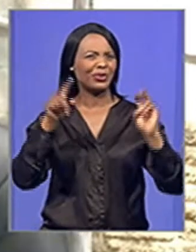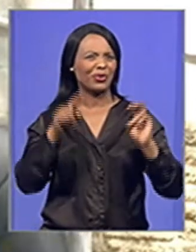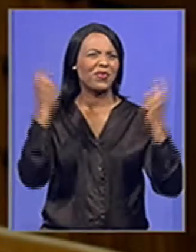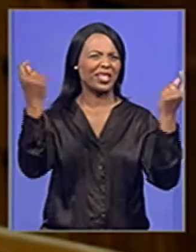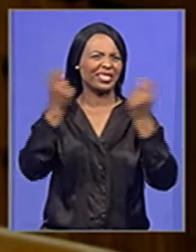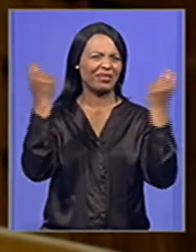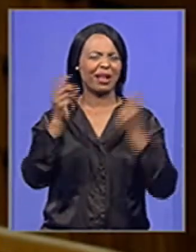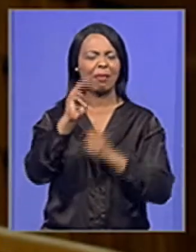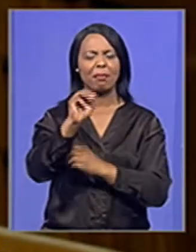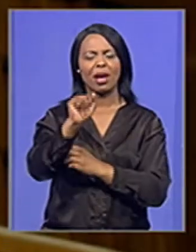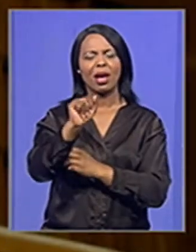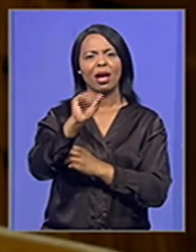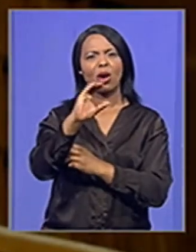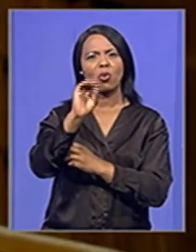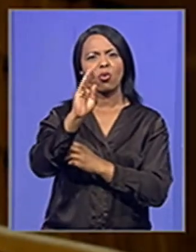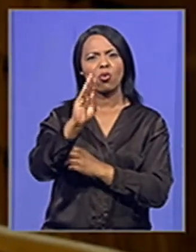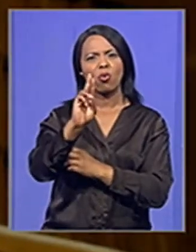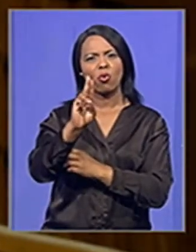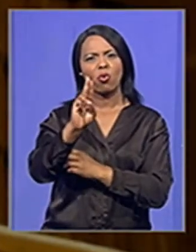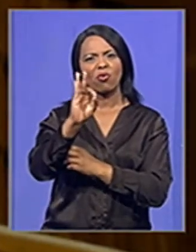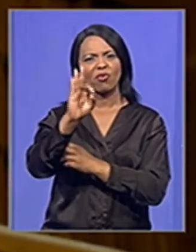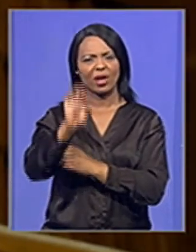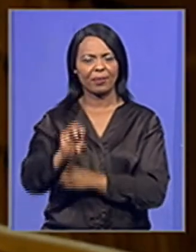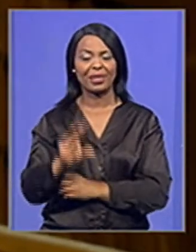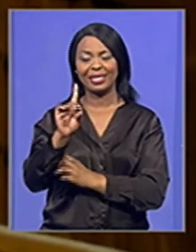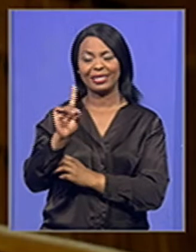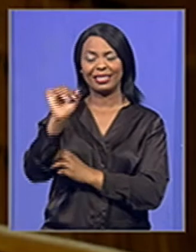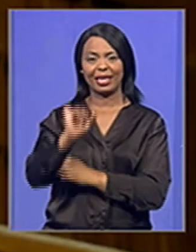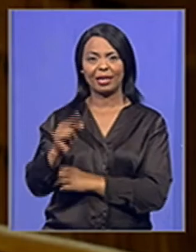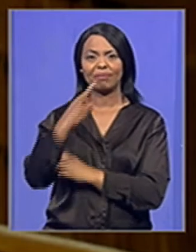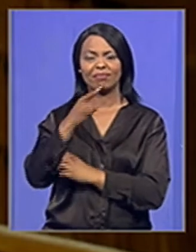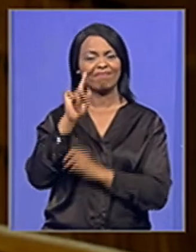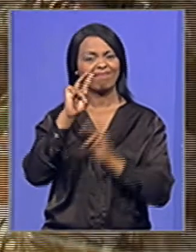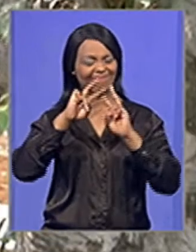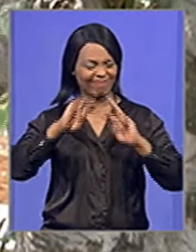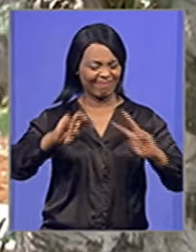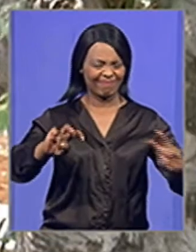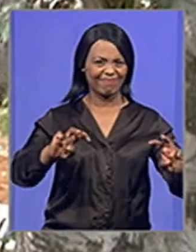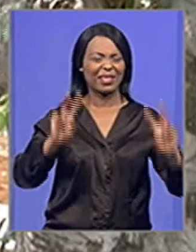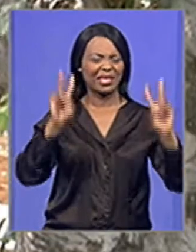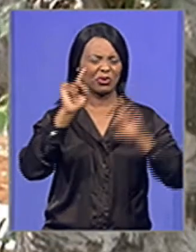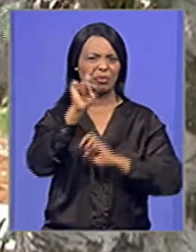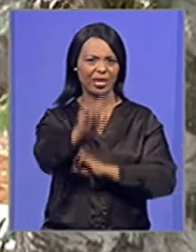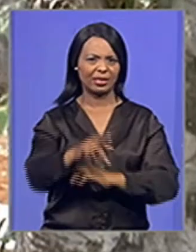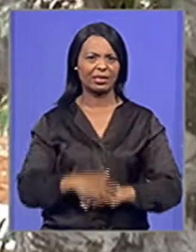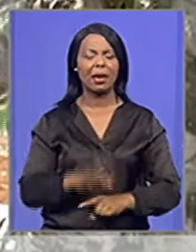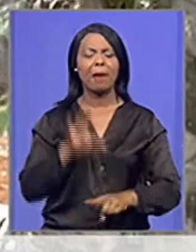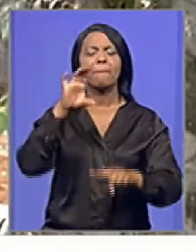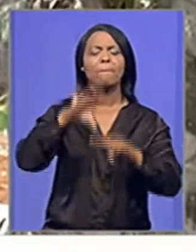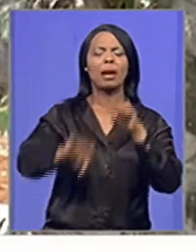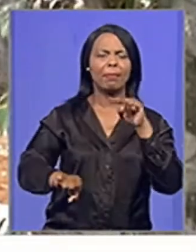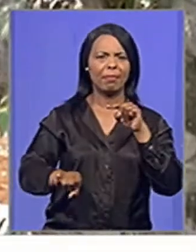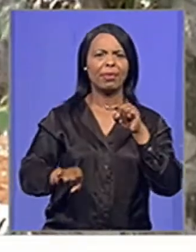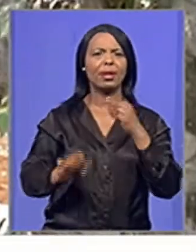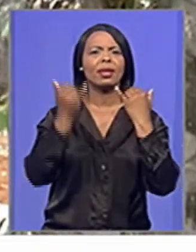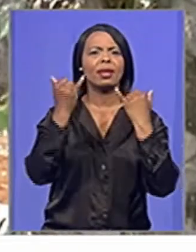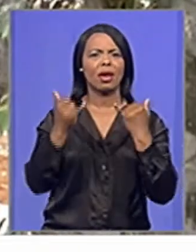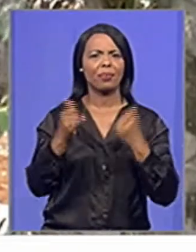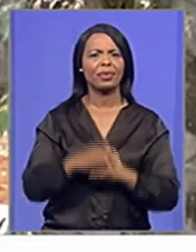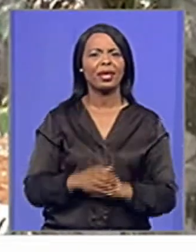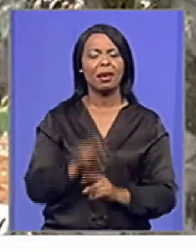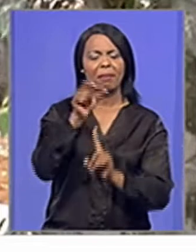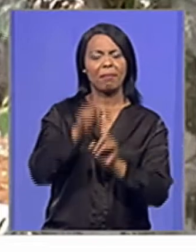makhufe. DA Free State e entse kgoeletso ya hore taba ena e fuputswe. Ho fumane ke lekgotla hore motho yo ya